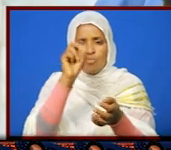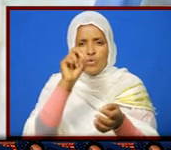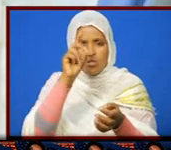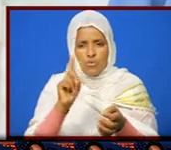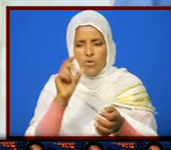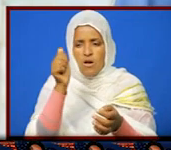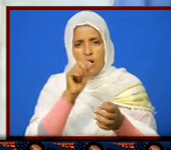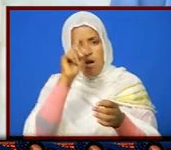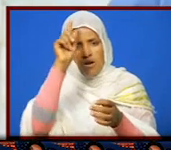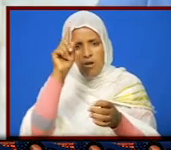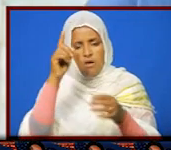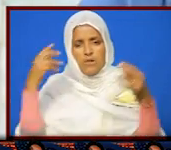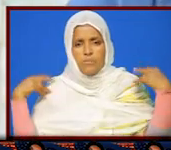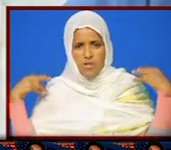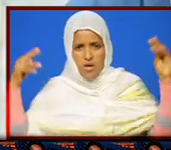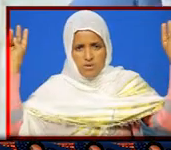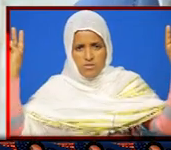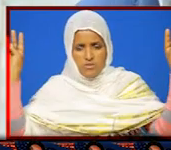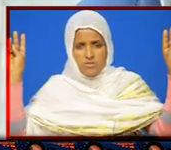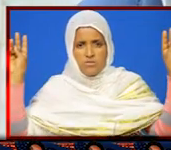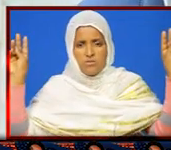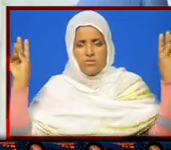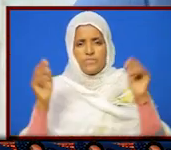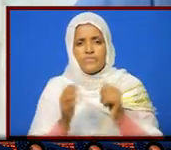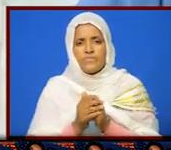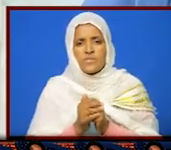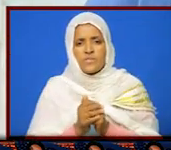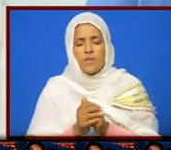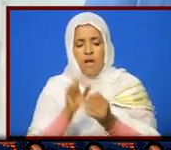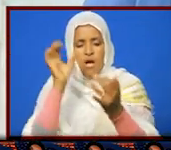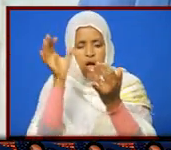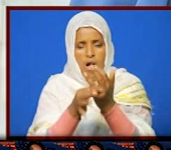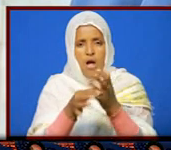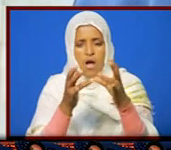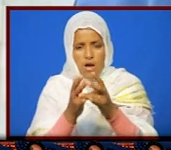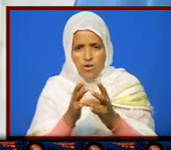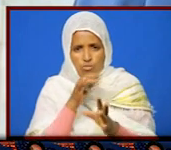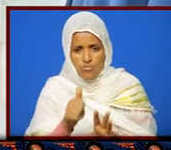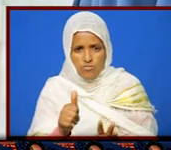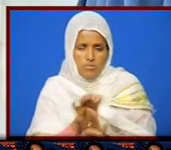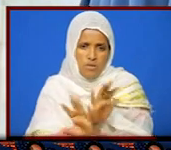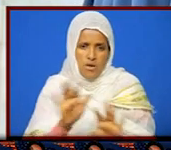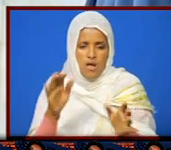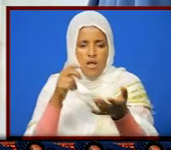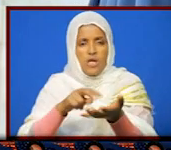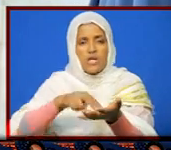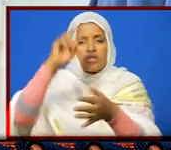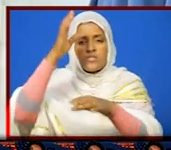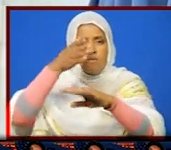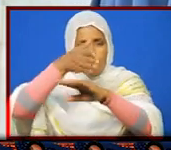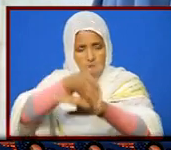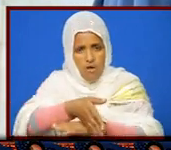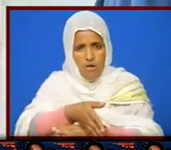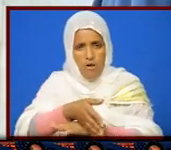እያወስቡ ወይትዋሰቡ አላ ይነብሩ ከመመላይክት አያገቡም አይጋቡም። ትንሣኤ እንዲህ